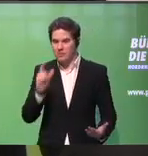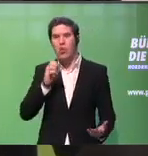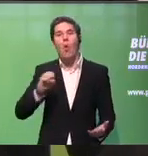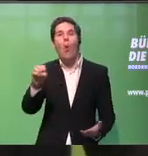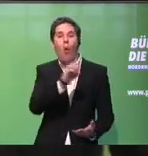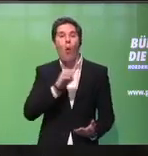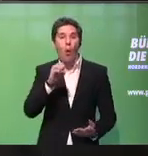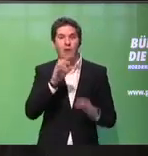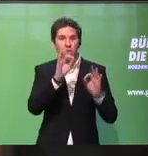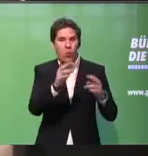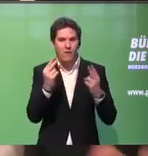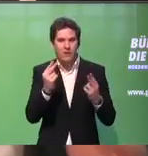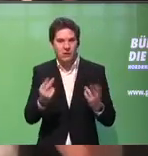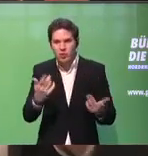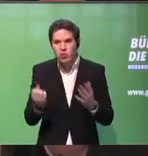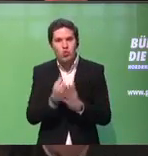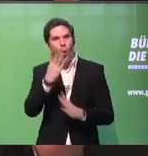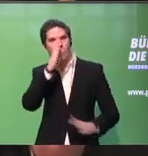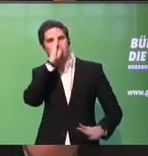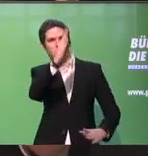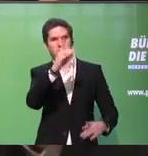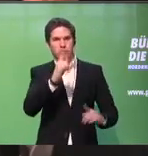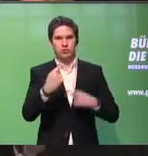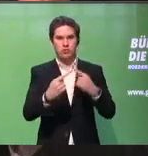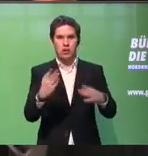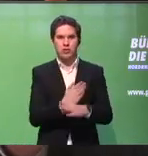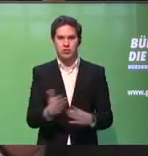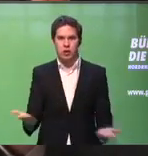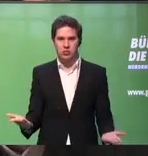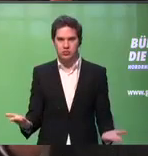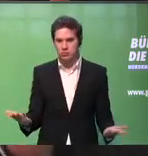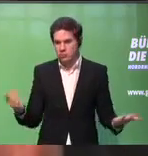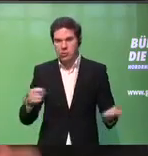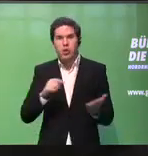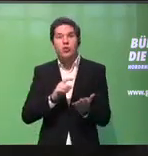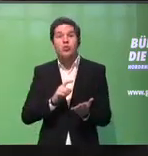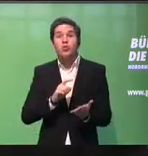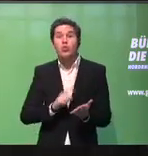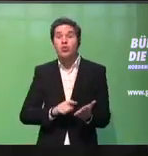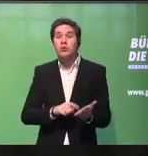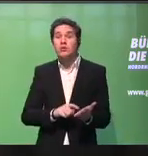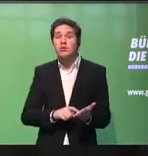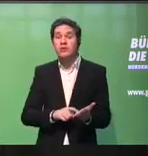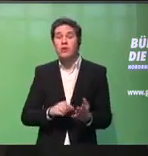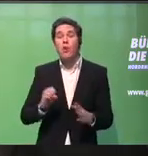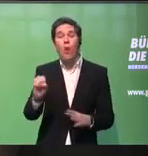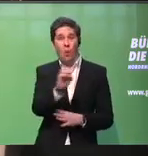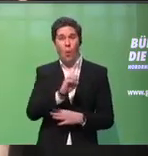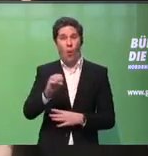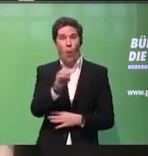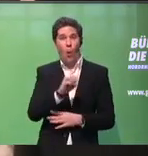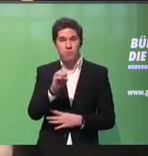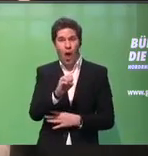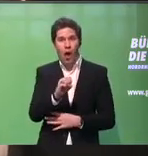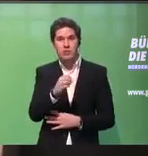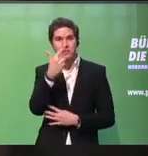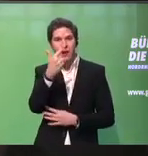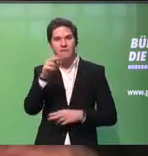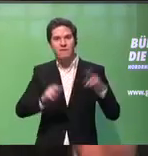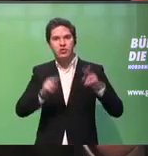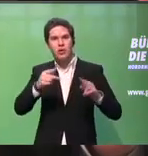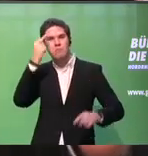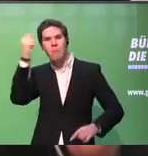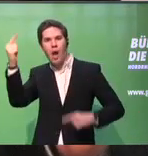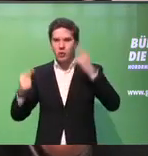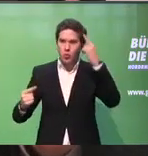Richtungsentscheidung. Wir haben eine Richtungsentscheidung, weil Europa herausgefordert wird von 2 verschiedenen Richtungen.